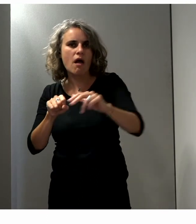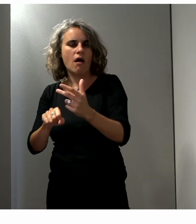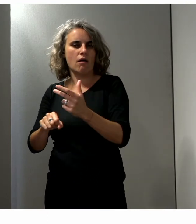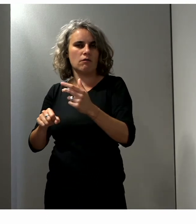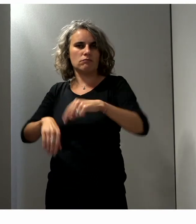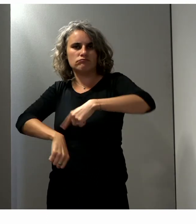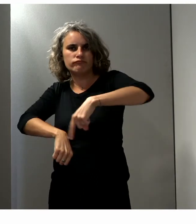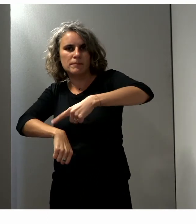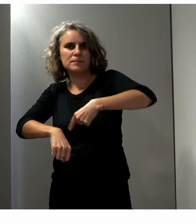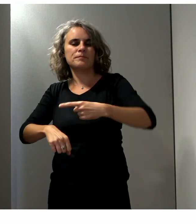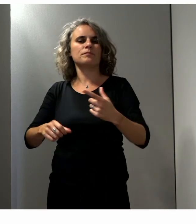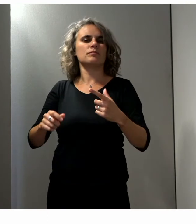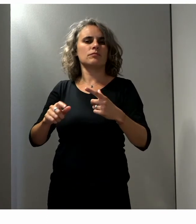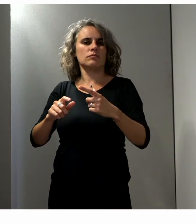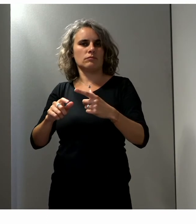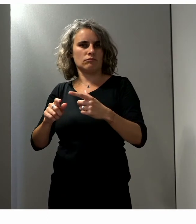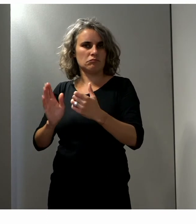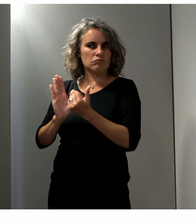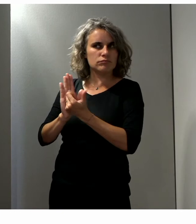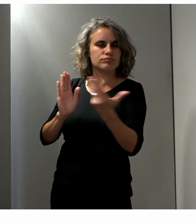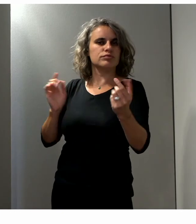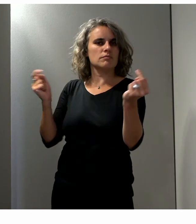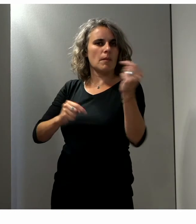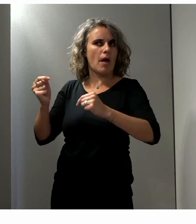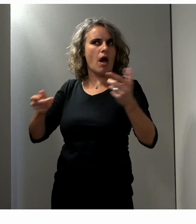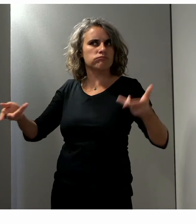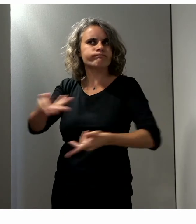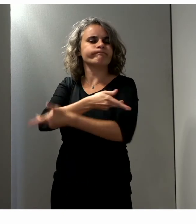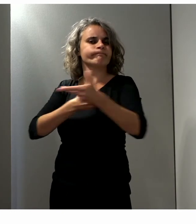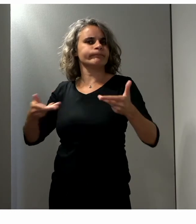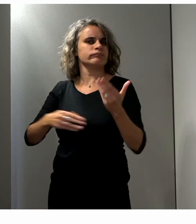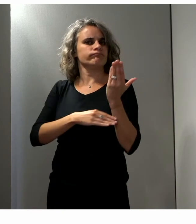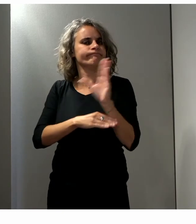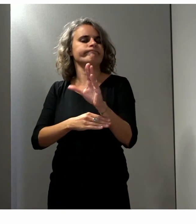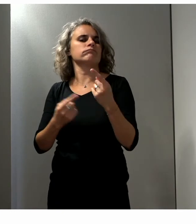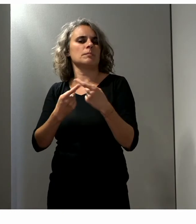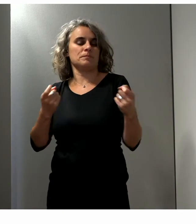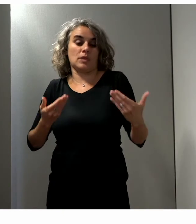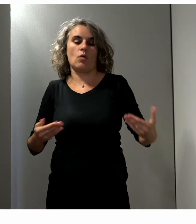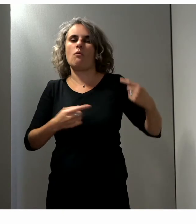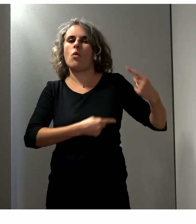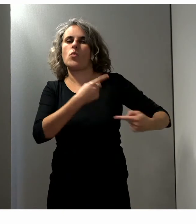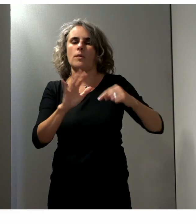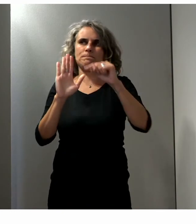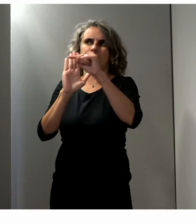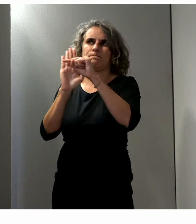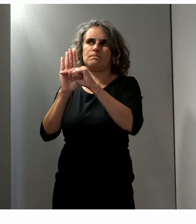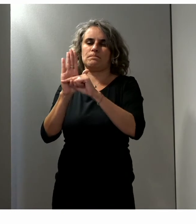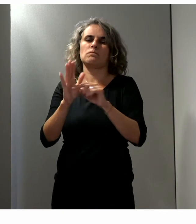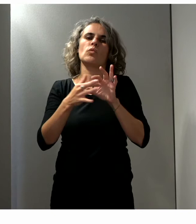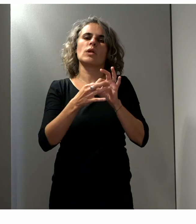hein, notamment avec les règles de respect du pluralisme. Nous y travaillons en ce moment, on est en consultation avec le